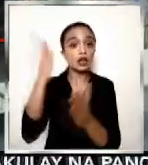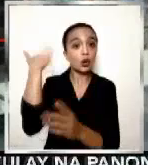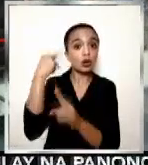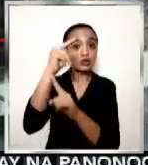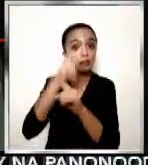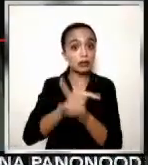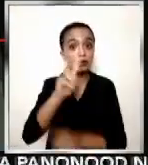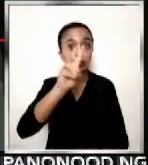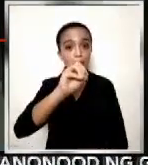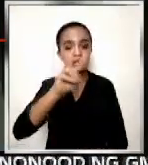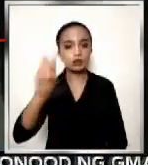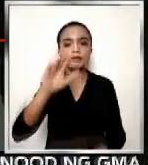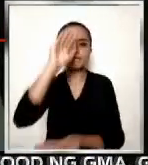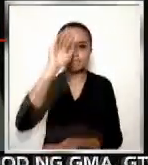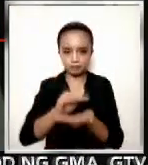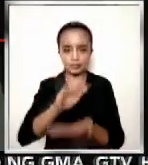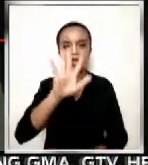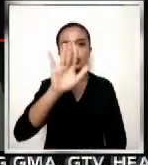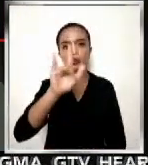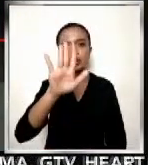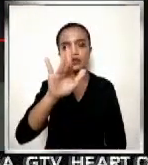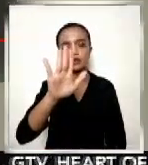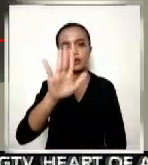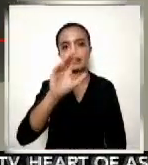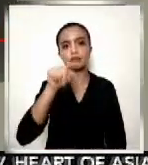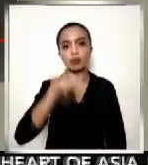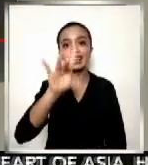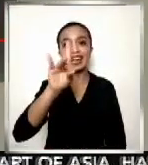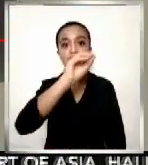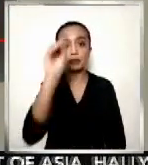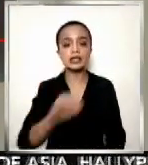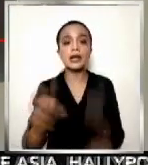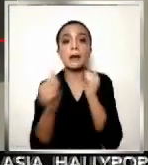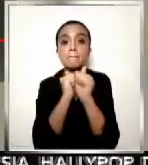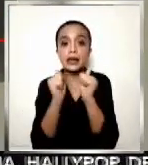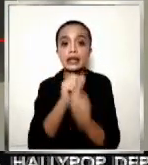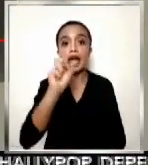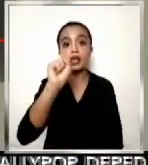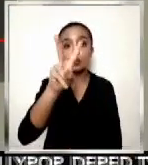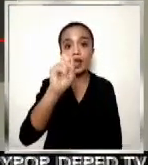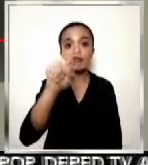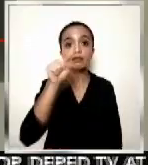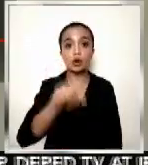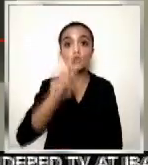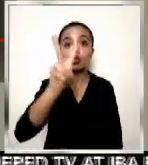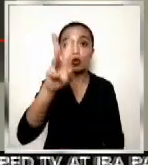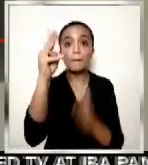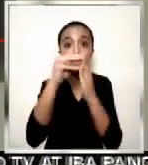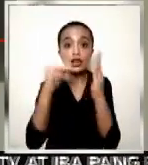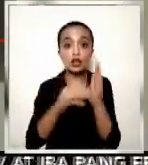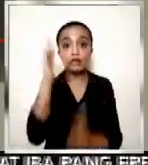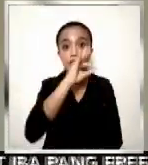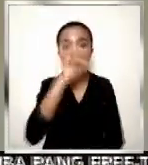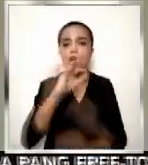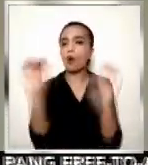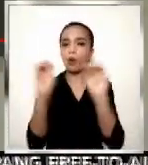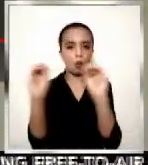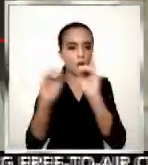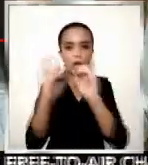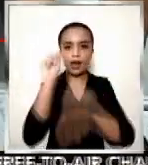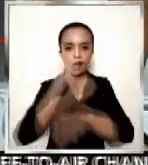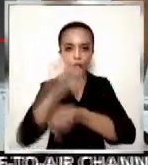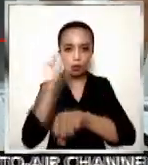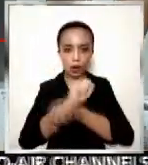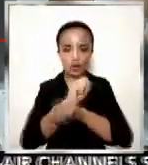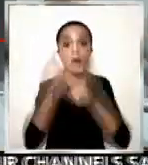sa 25.8% o nasa 12.2 million na Pinoy na walang trabaho. Pero kung ikukumpara